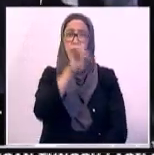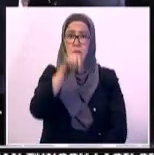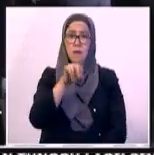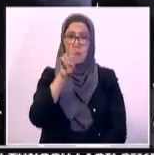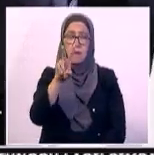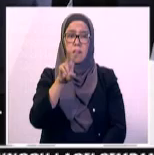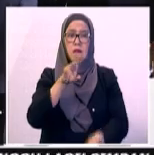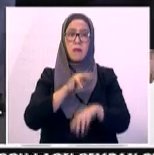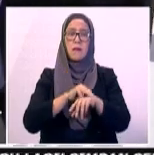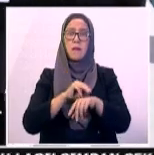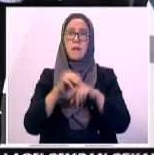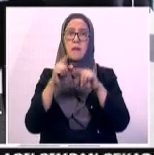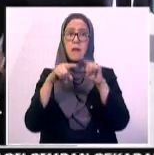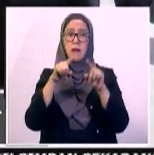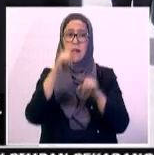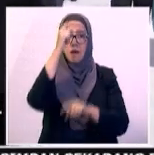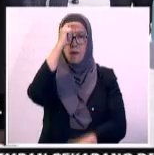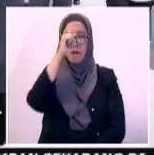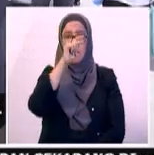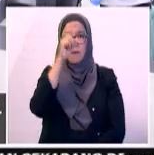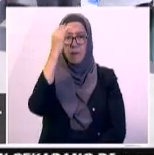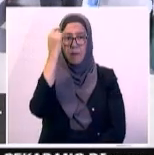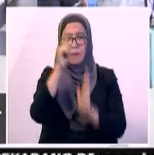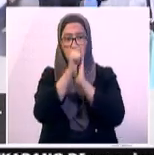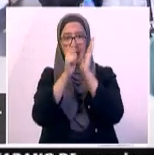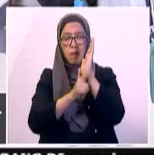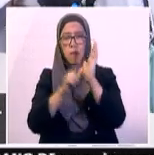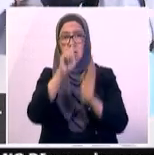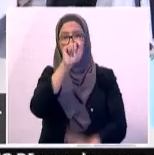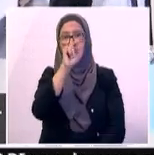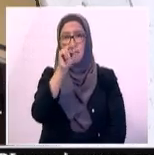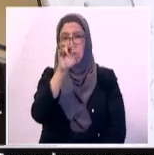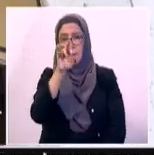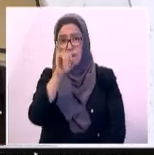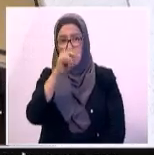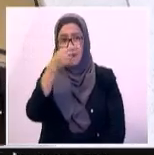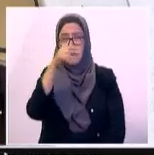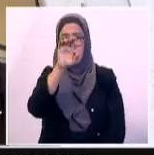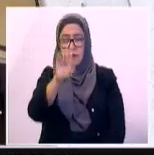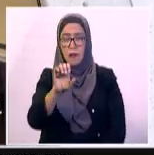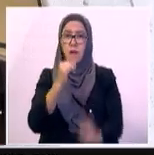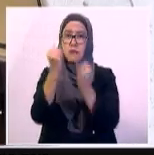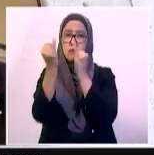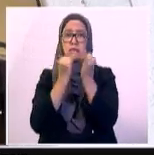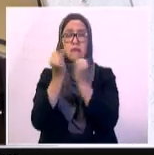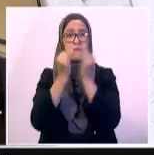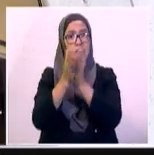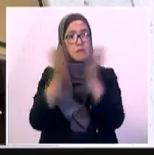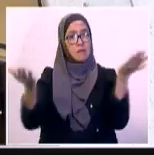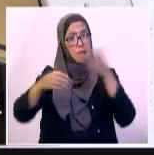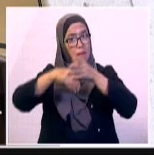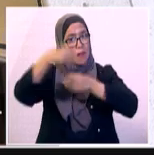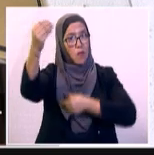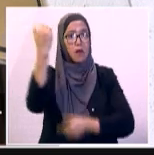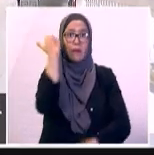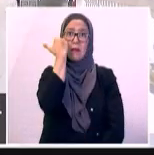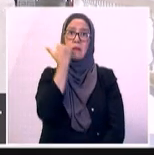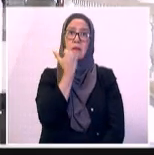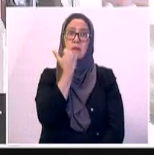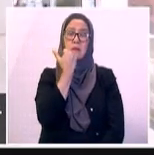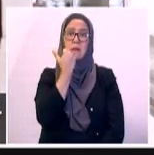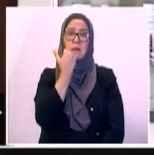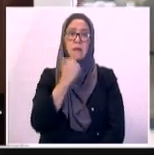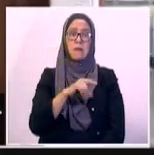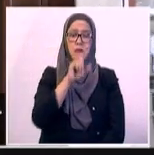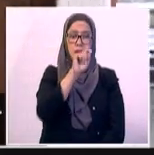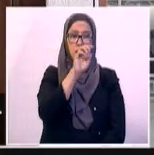mewakili bekas Perdana Menteri itu dalam kes 1MDB diwawancara media di luar mahkamah. Tommy mendakwa kenyataan yang